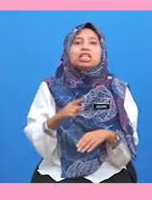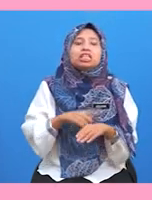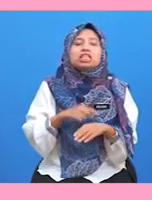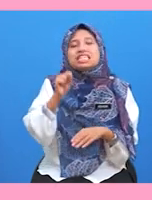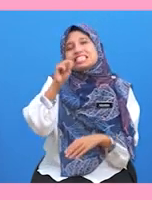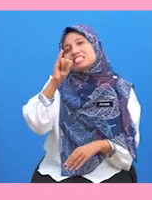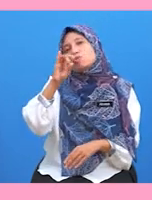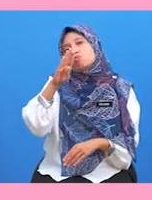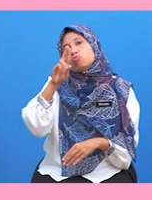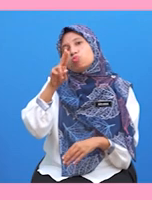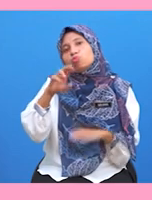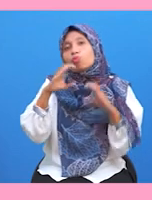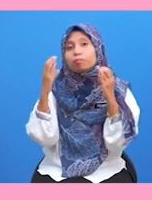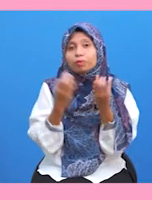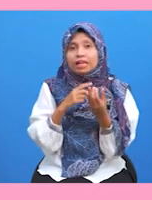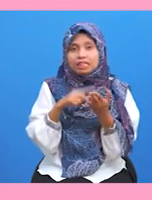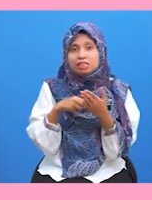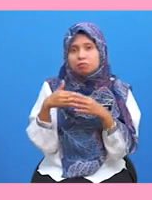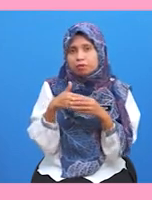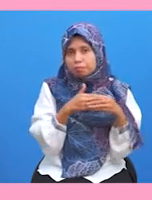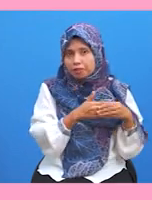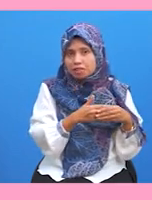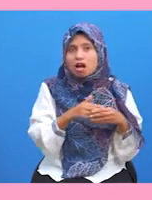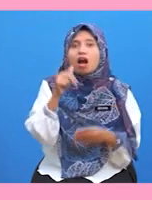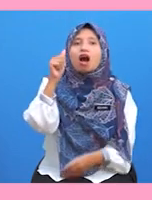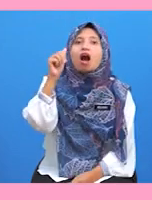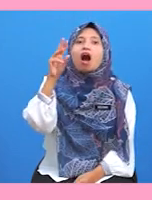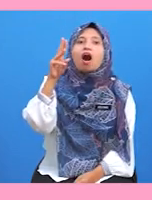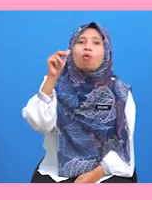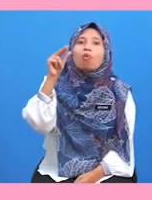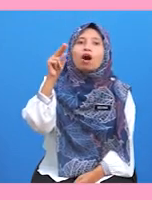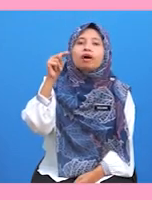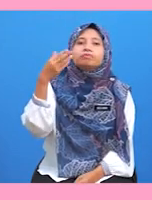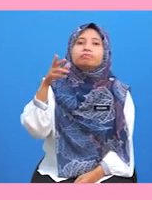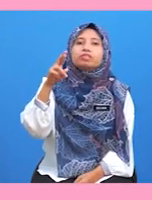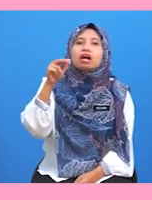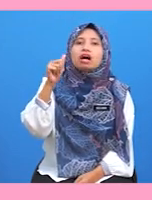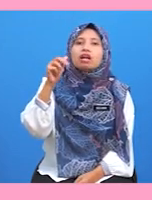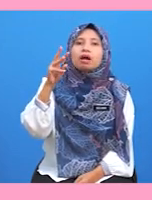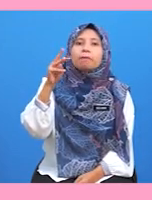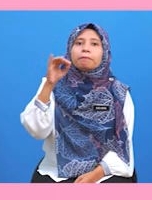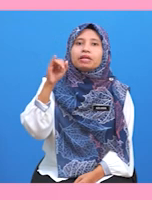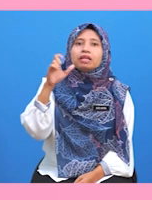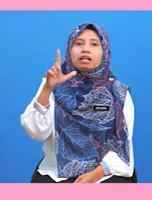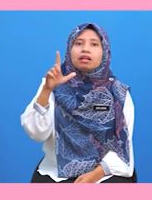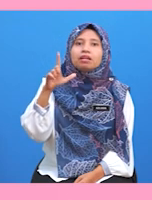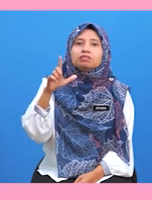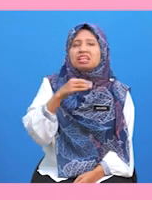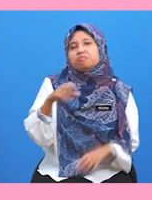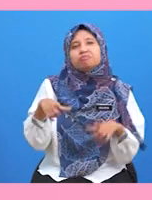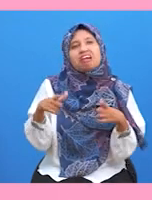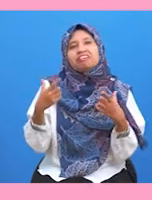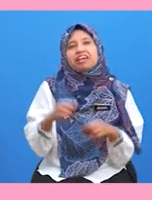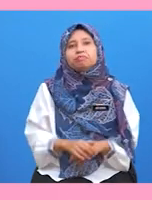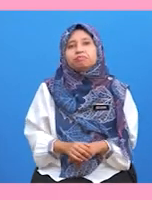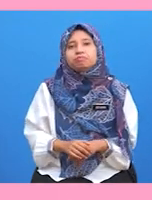Sibu. Kumpulan ini dipimpin oleh Awang Ramli, Morshidi Siddiq dan Bujang Suntong.